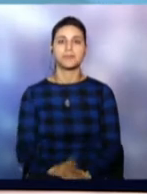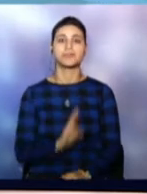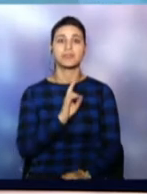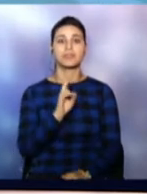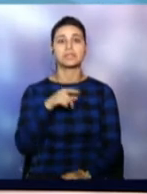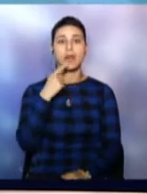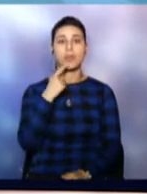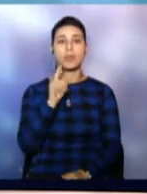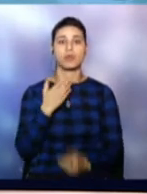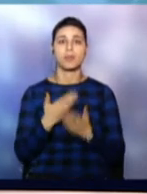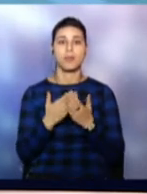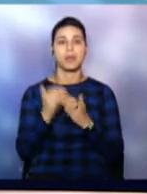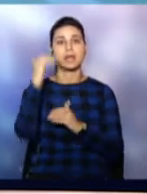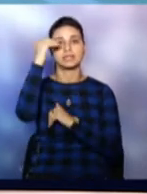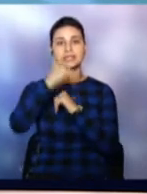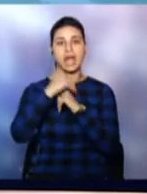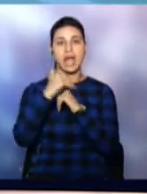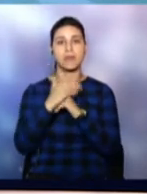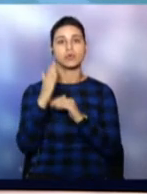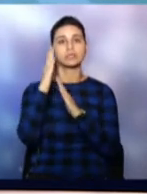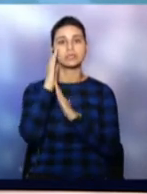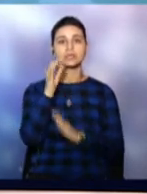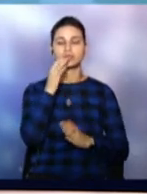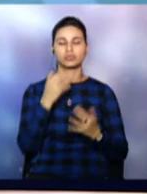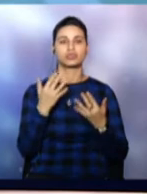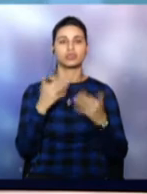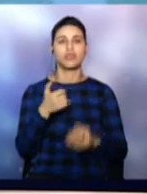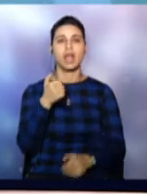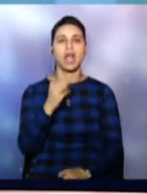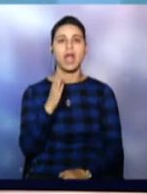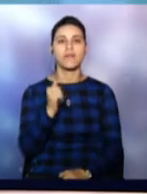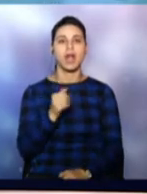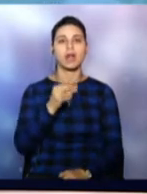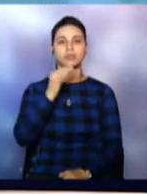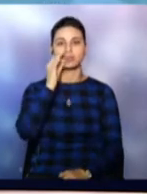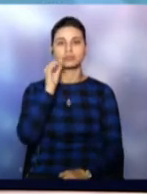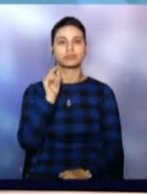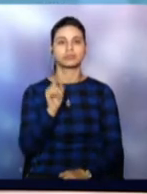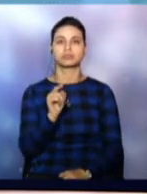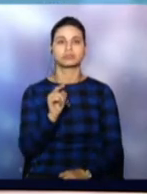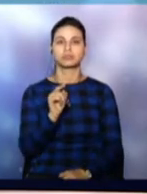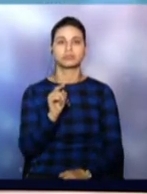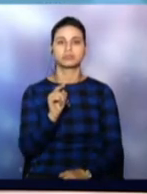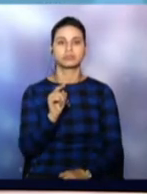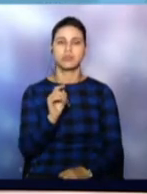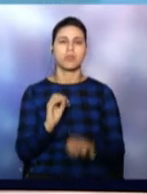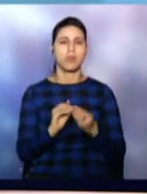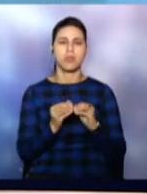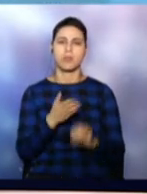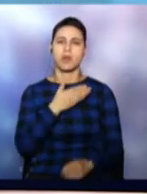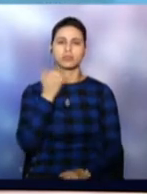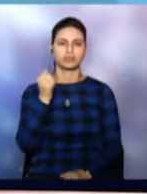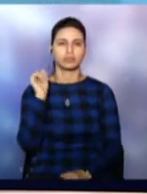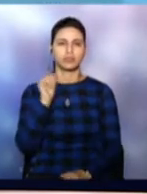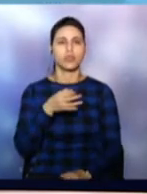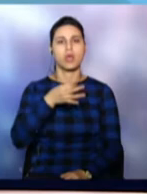რომლებიც ამბობენ, რომ აი საღამოსაც ძილის წინაც კი მათთვის კოფეინის მიღება სრულად არ არის დამაბრკოლებელი იმ